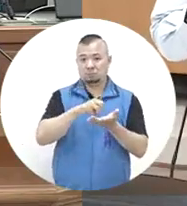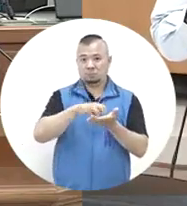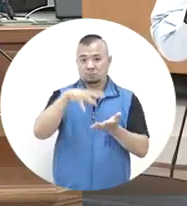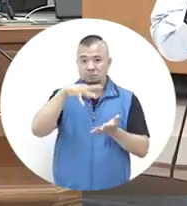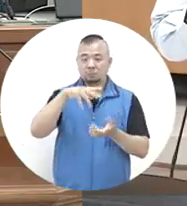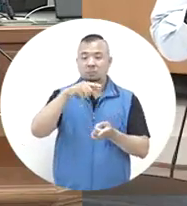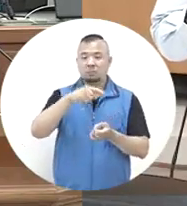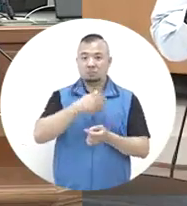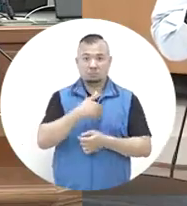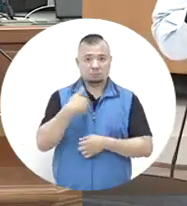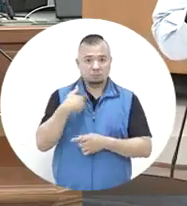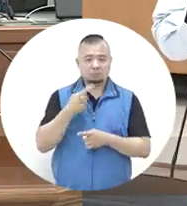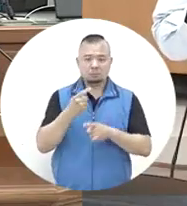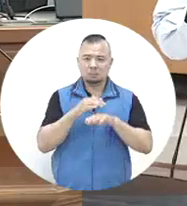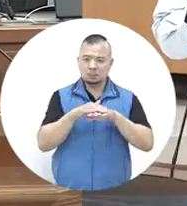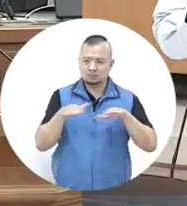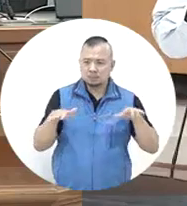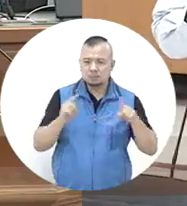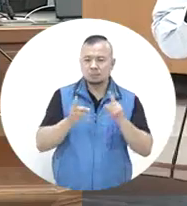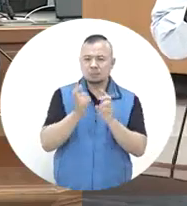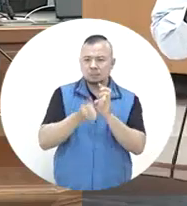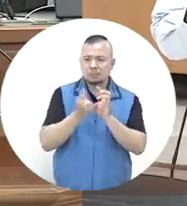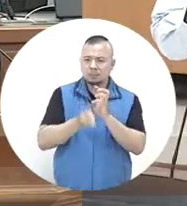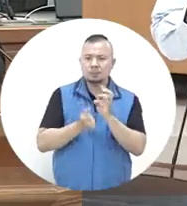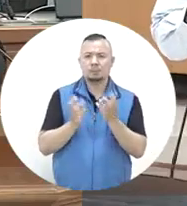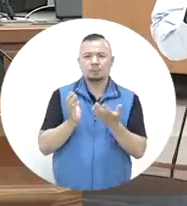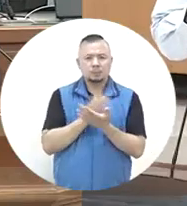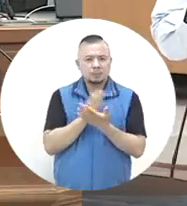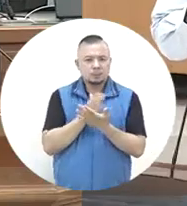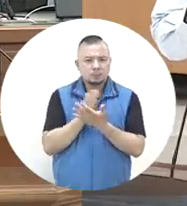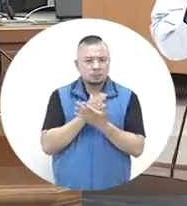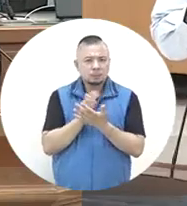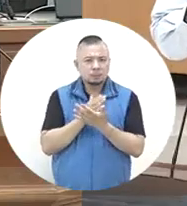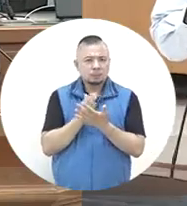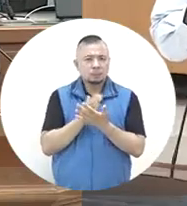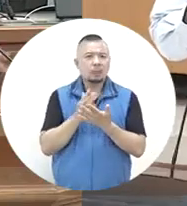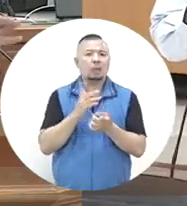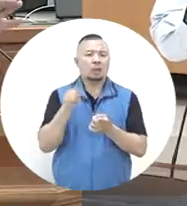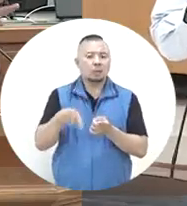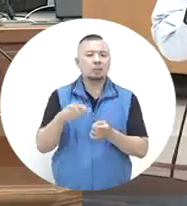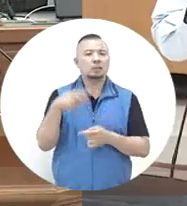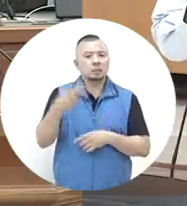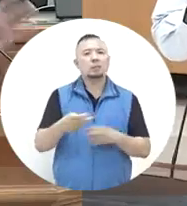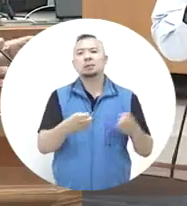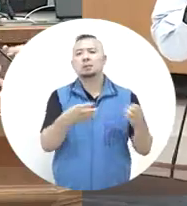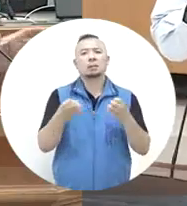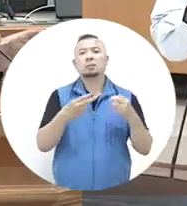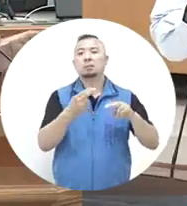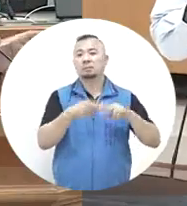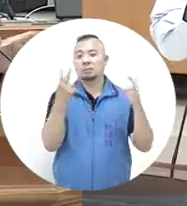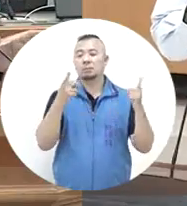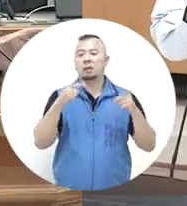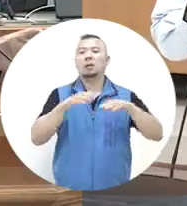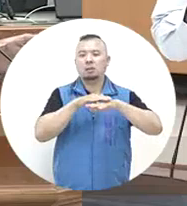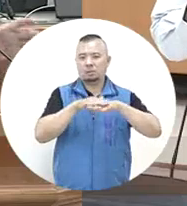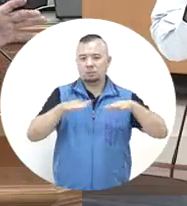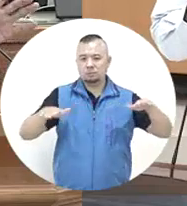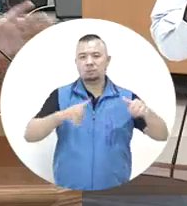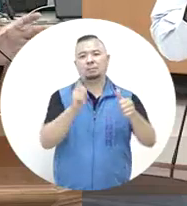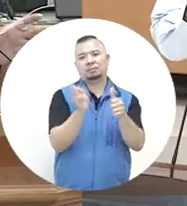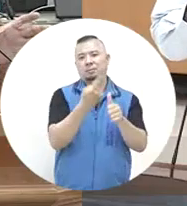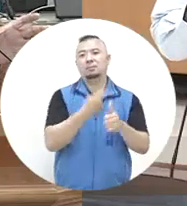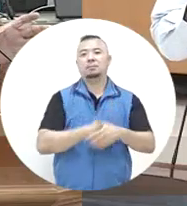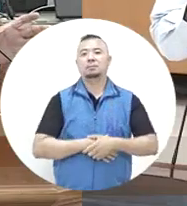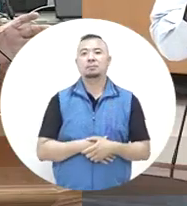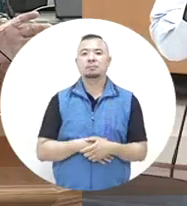评估检测，才有可能再来讨论这个方向。核安你永远把它摆在最前面，所以这个部